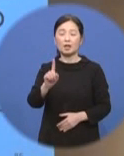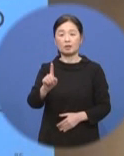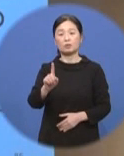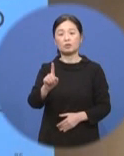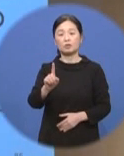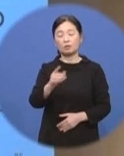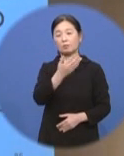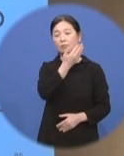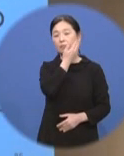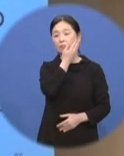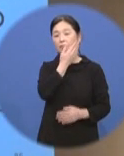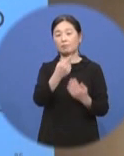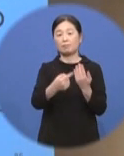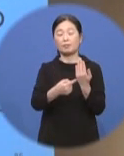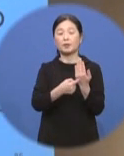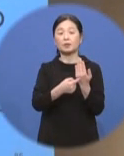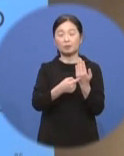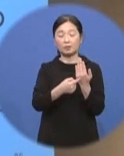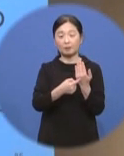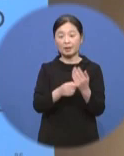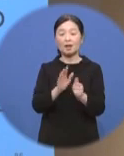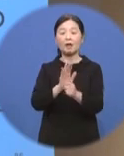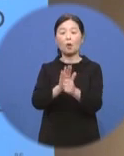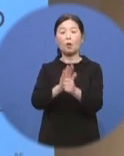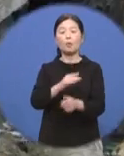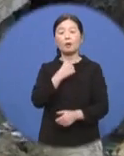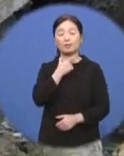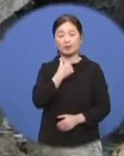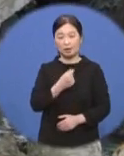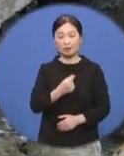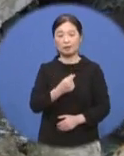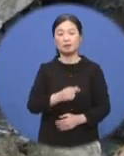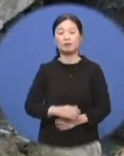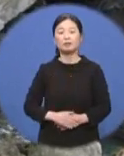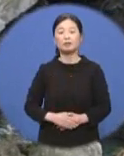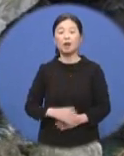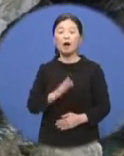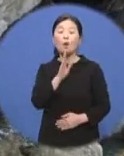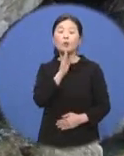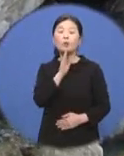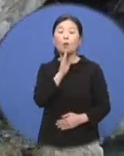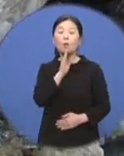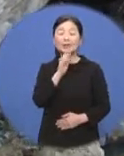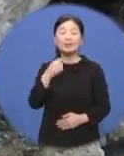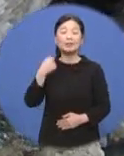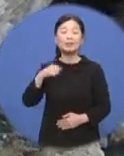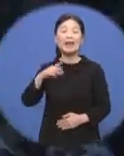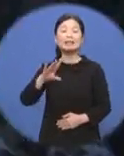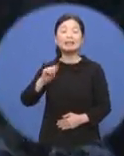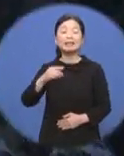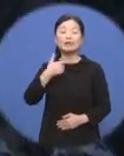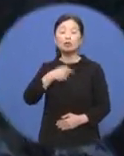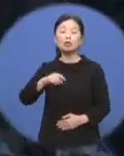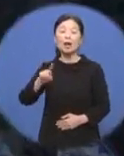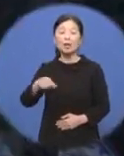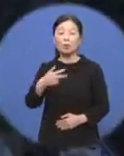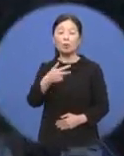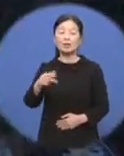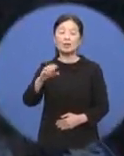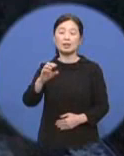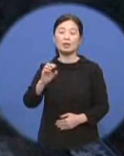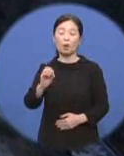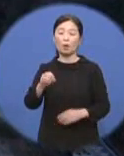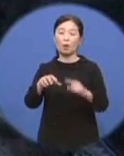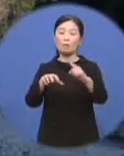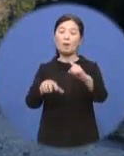応援できていければなと思っております。本当に南紀熊野ジオパークは見どころのある